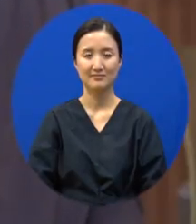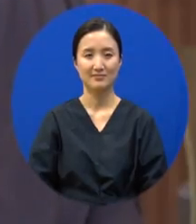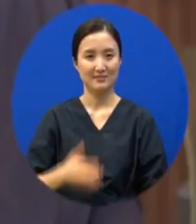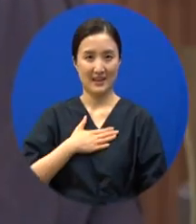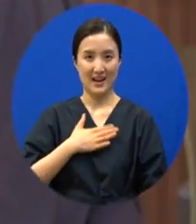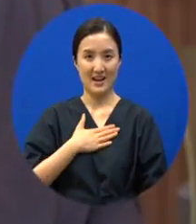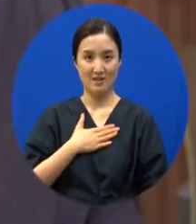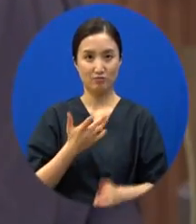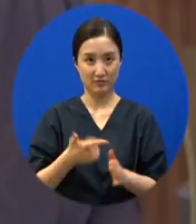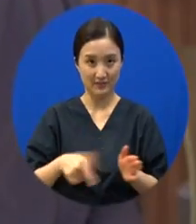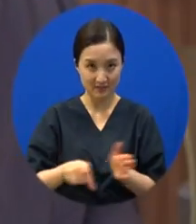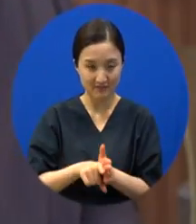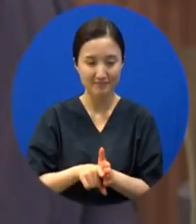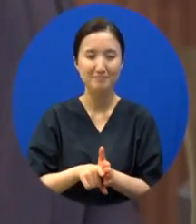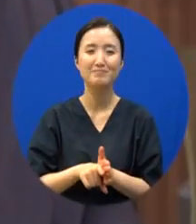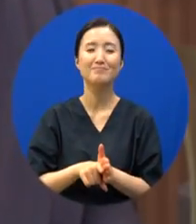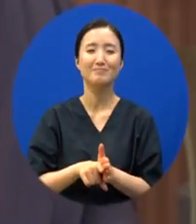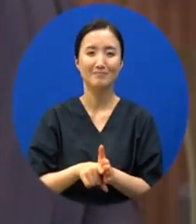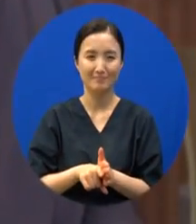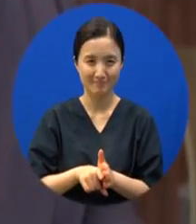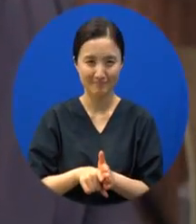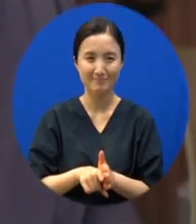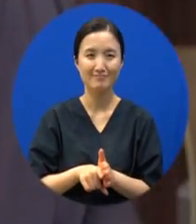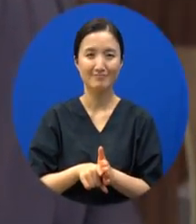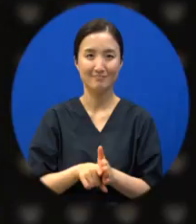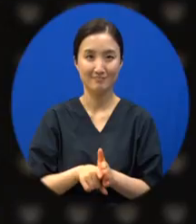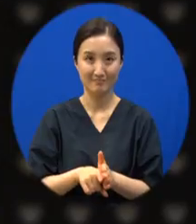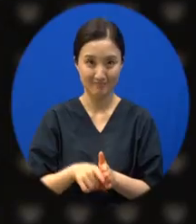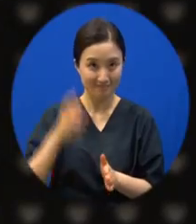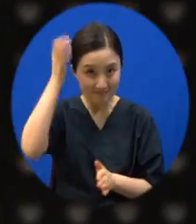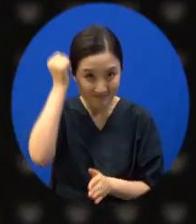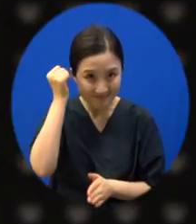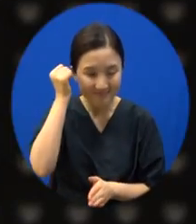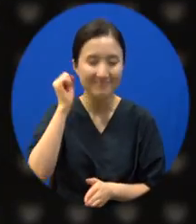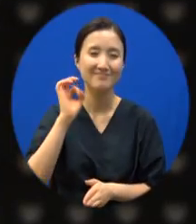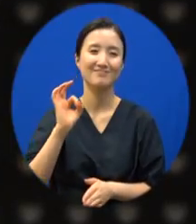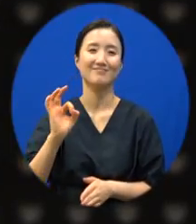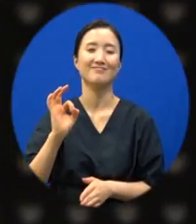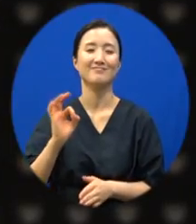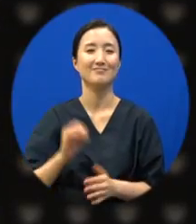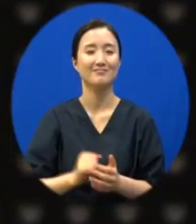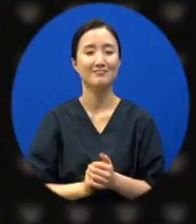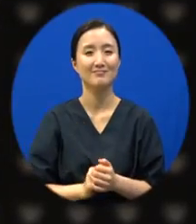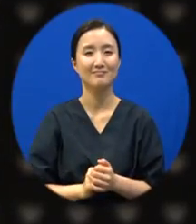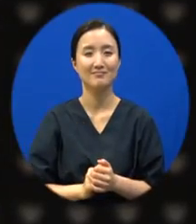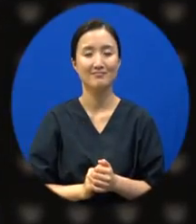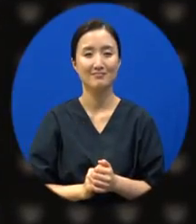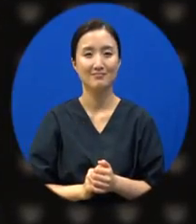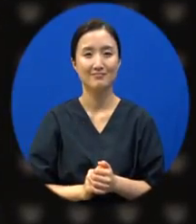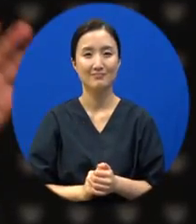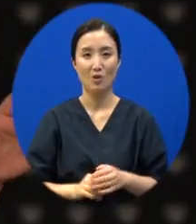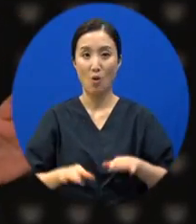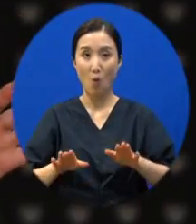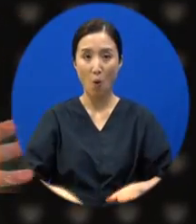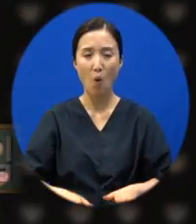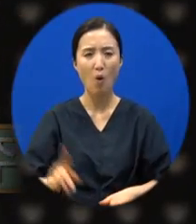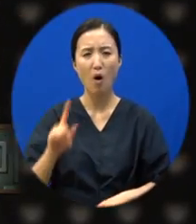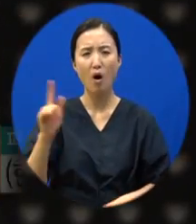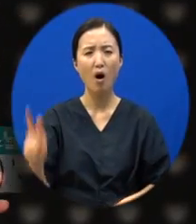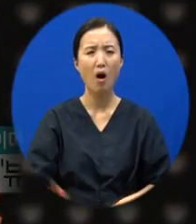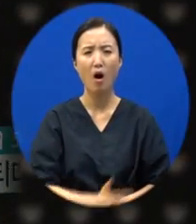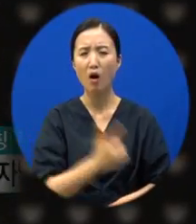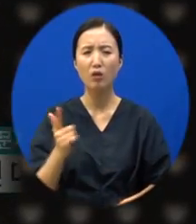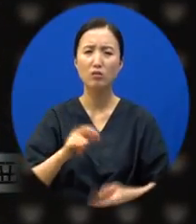나 자신이라고? 그렇죠? 이렇게 이야기를 하셨습니다. 자, 그러면 오늘 아무 일정이